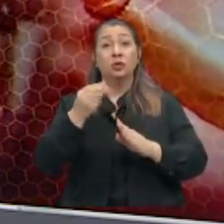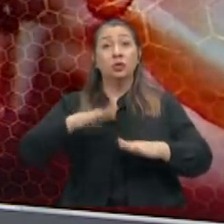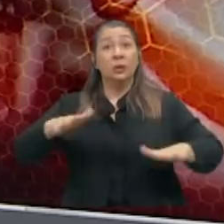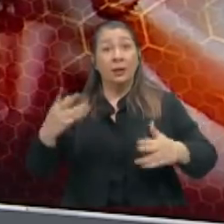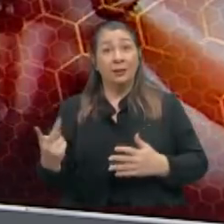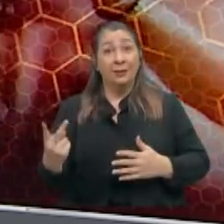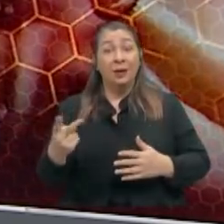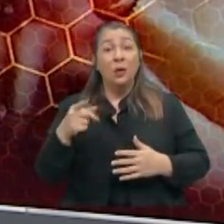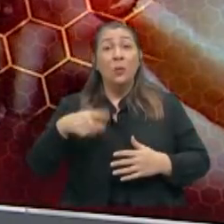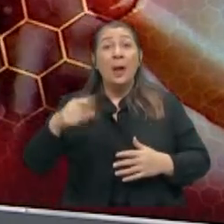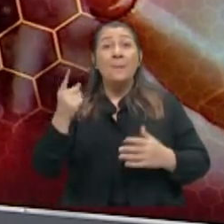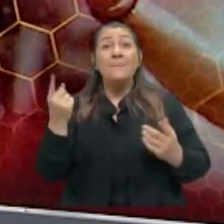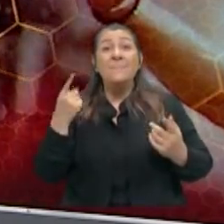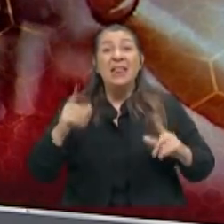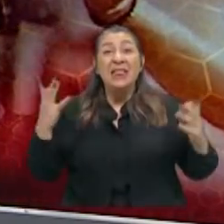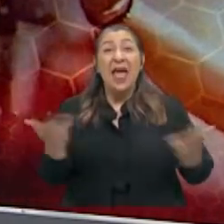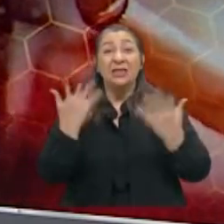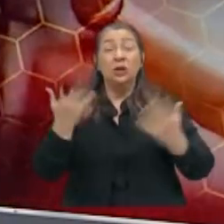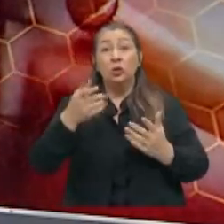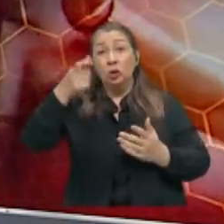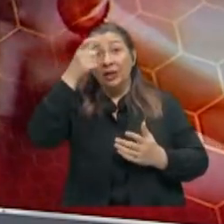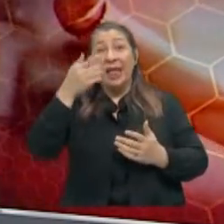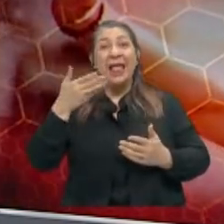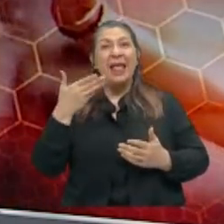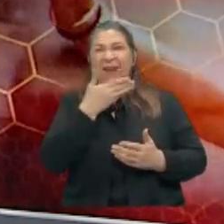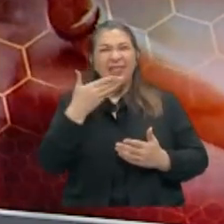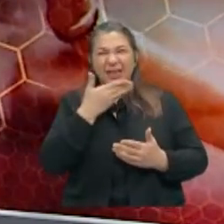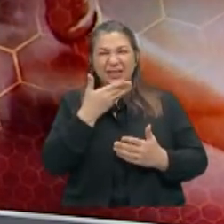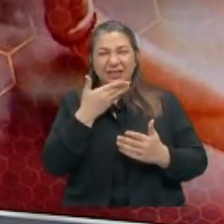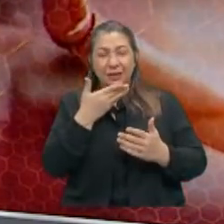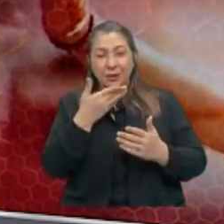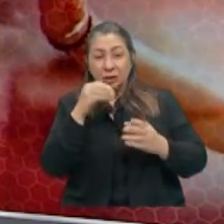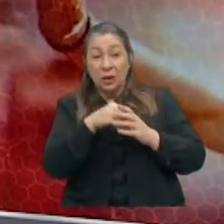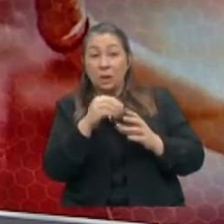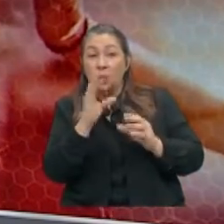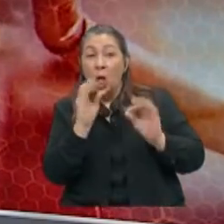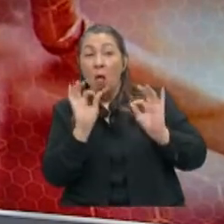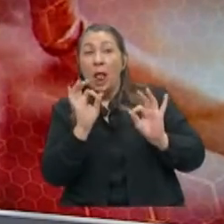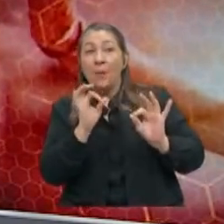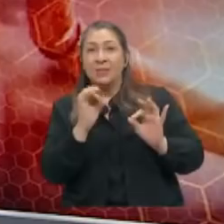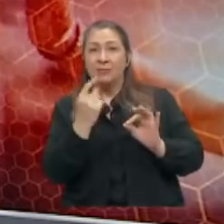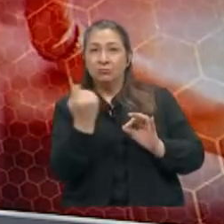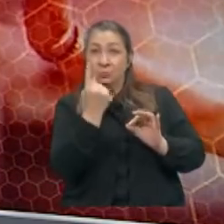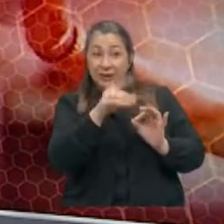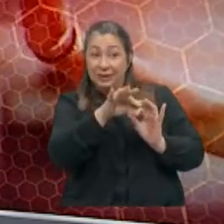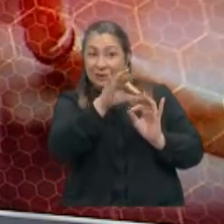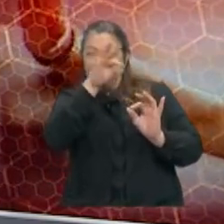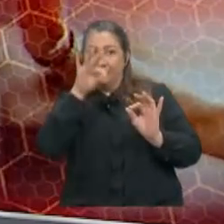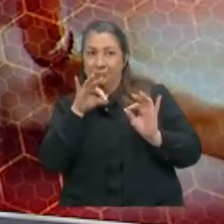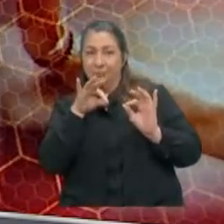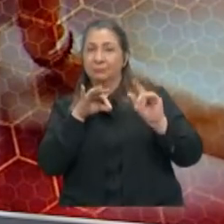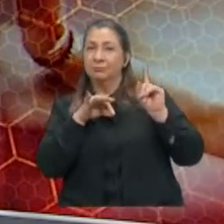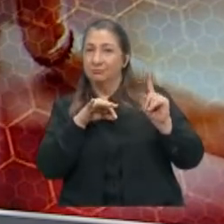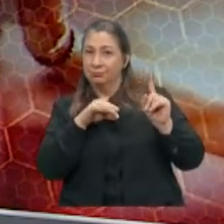Bakın bunlar binlerce Türkiye'nin imkan kaleminden, potansiyel vadeden kaleminden sadece